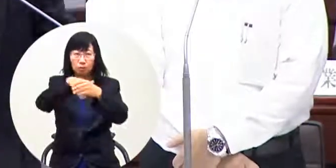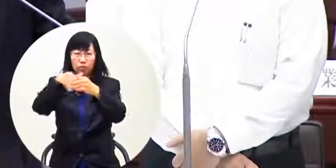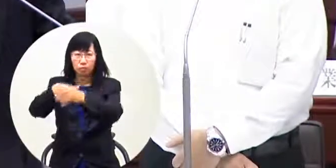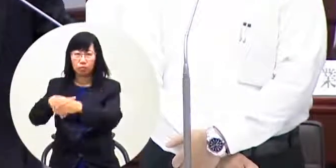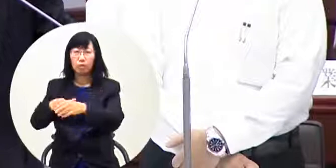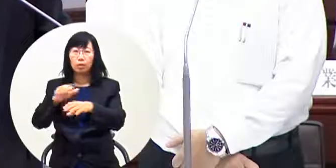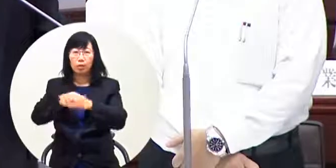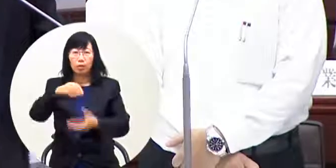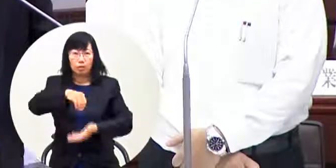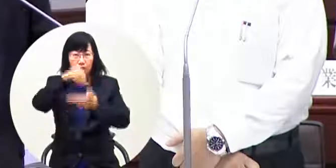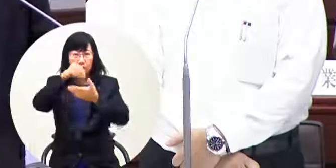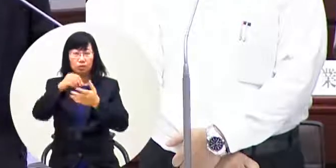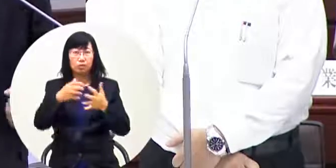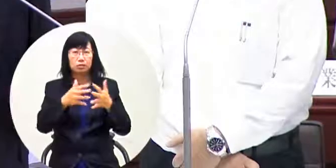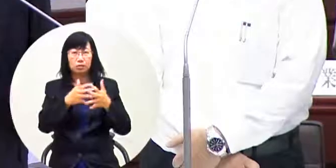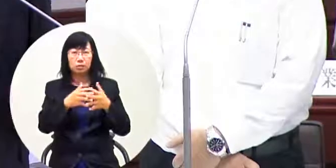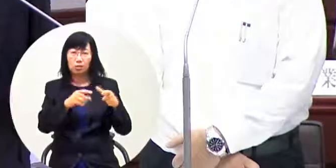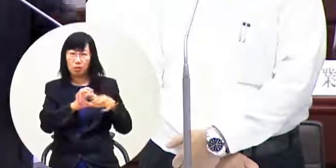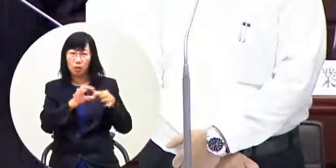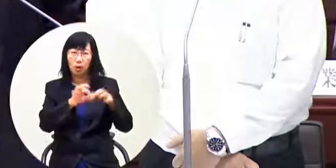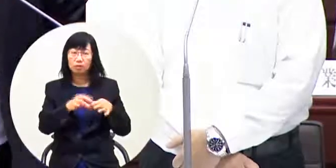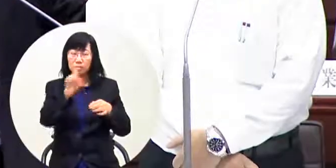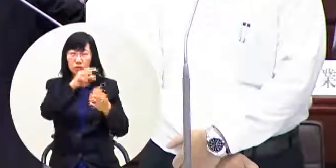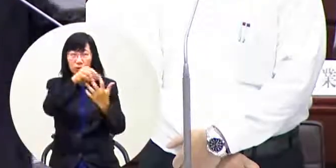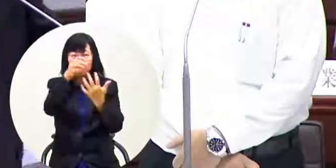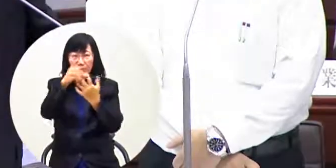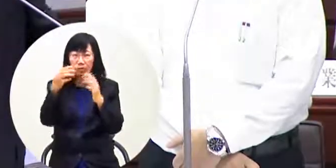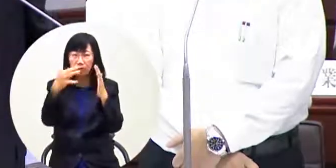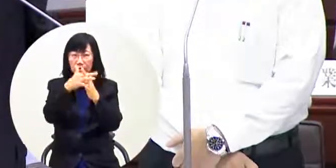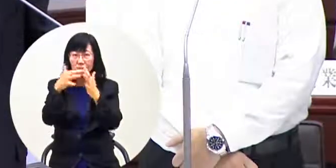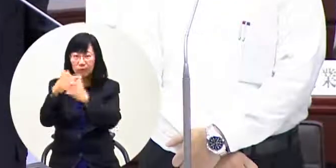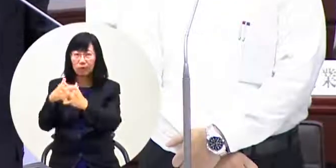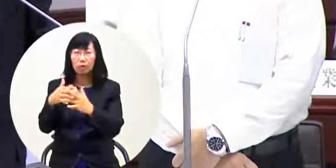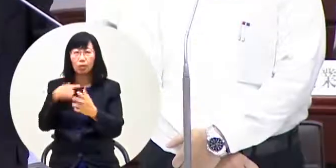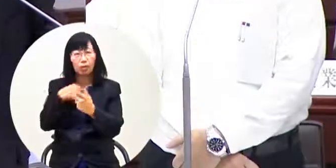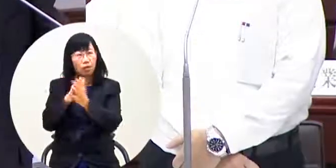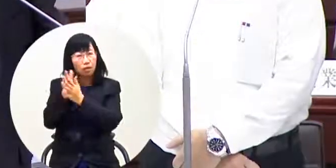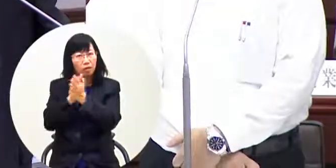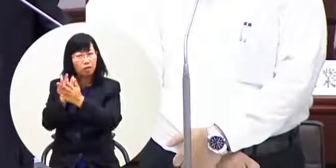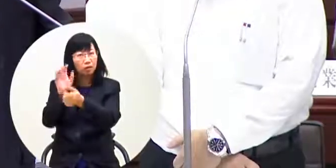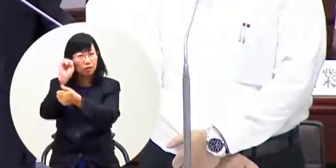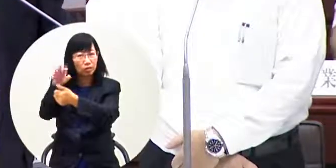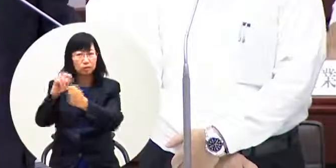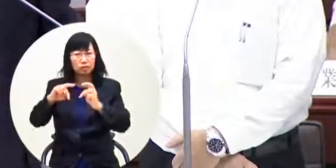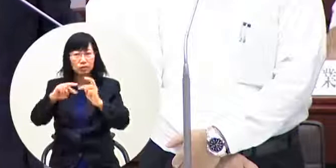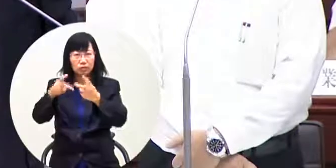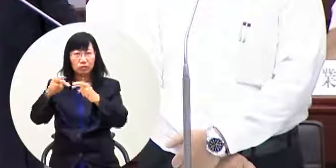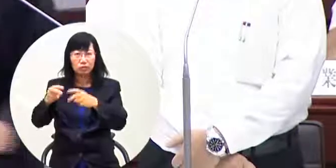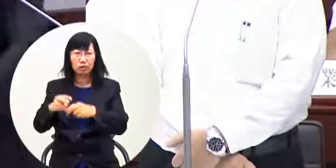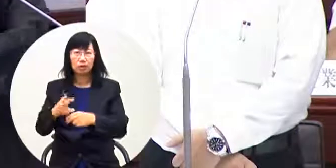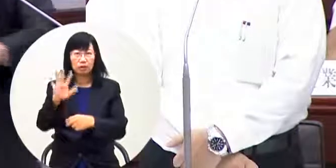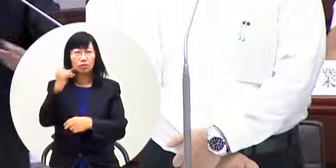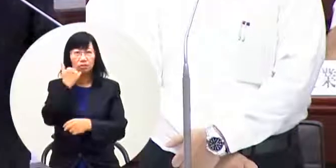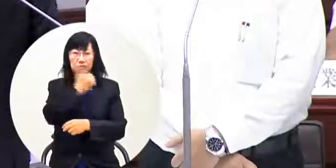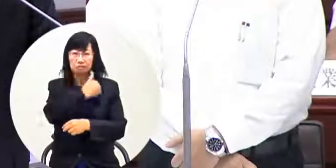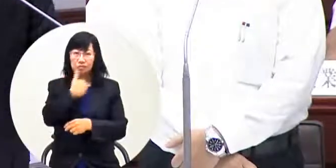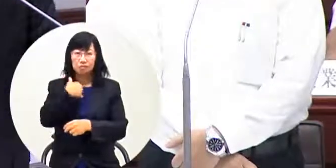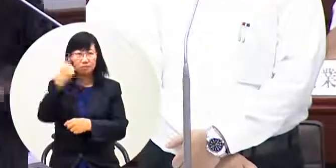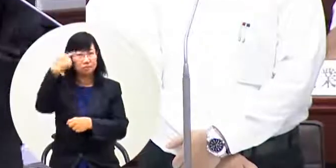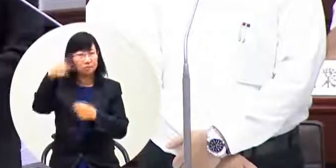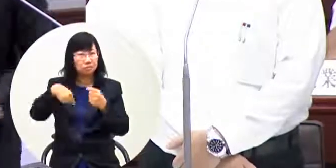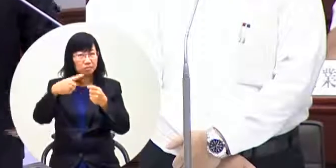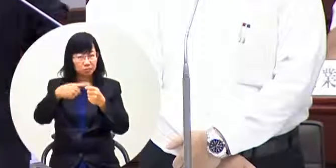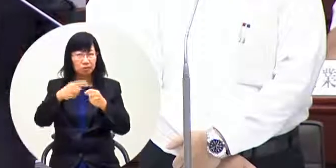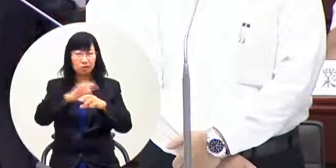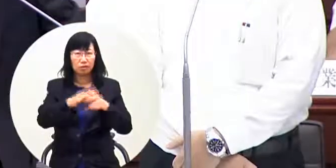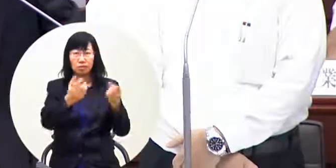个所在，哦，我要求伊要改善，要求安怎，这个都有可能，明年都会可能发生，每年都这样的一个剧